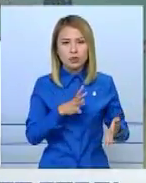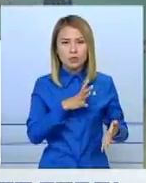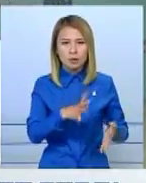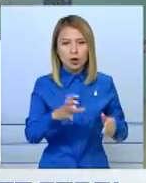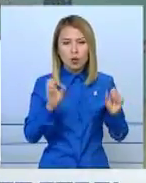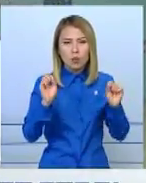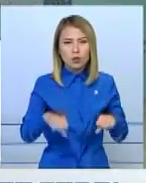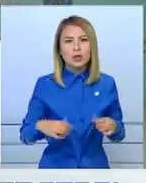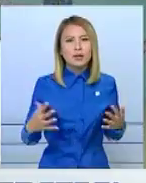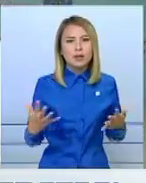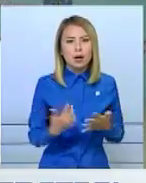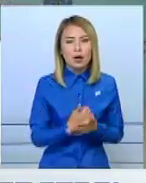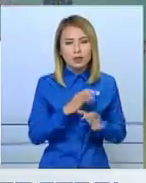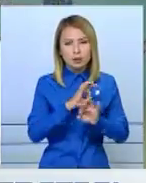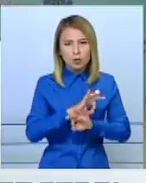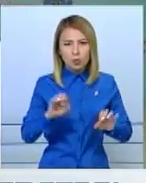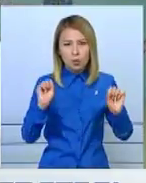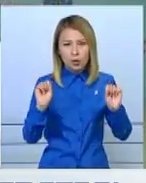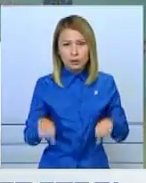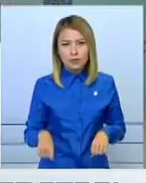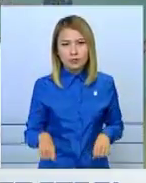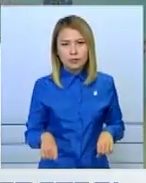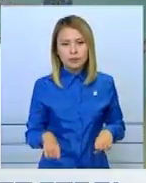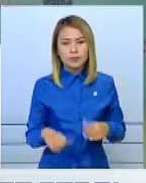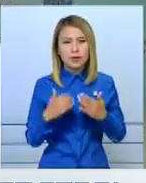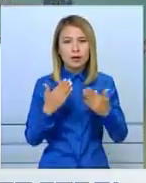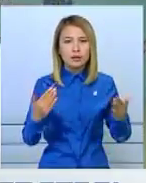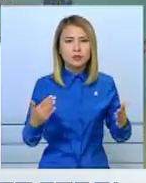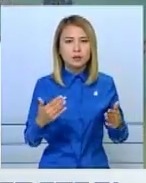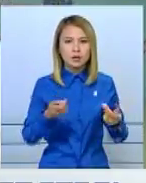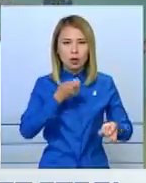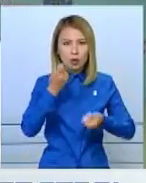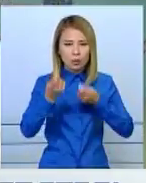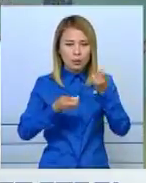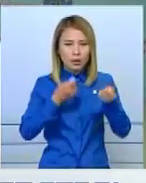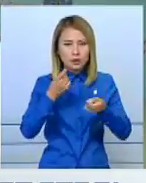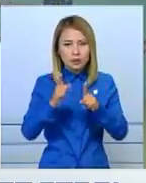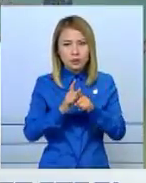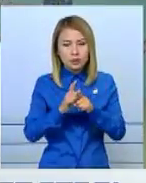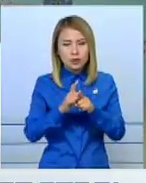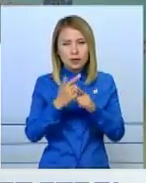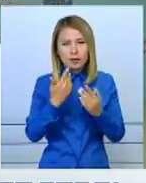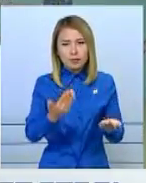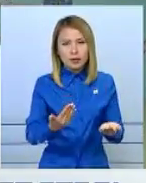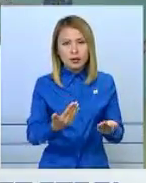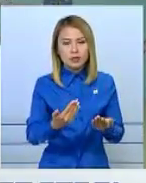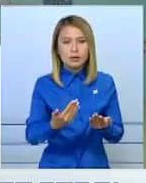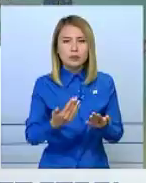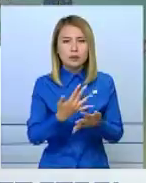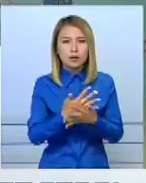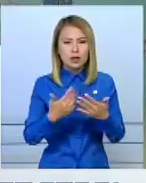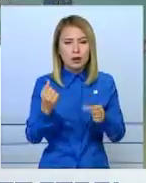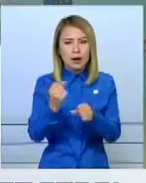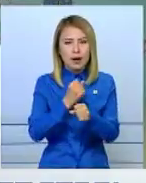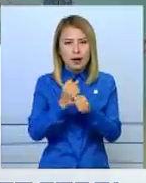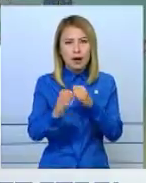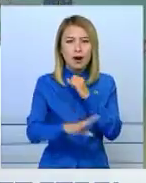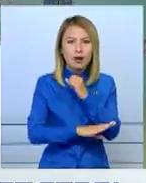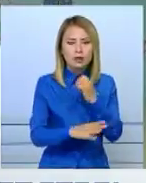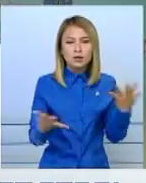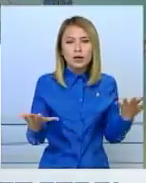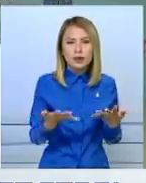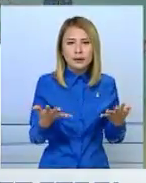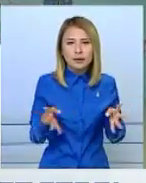та болады. Мынау жебе ұштары салынған қорамсаның өзінің қайың ағаштан жасалғандығы